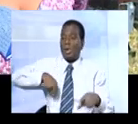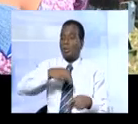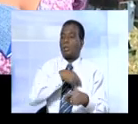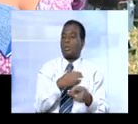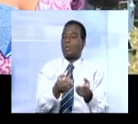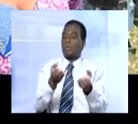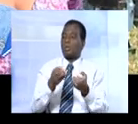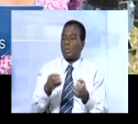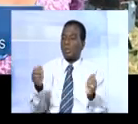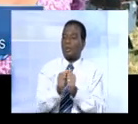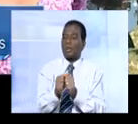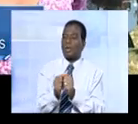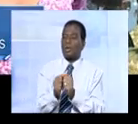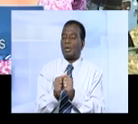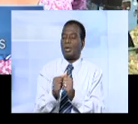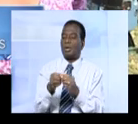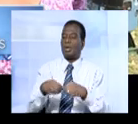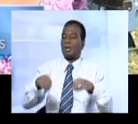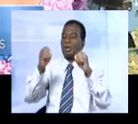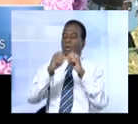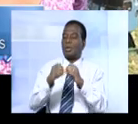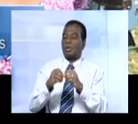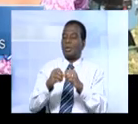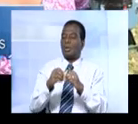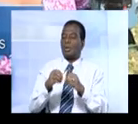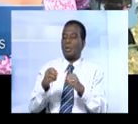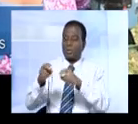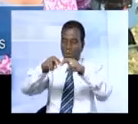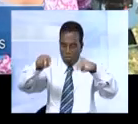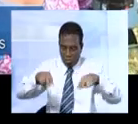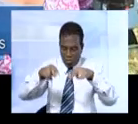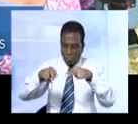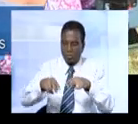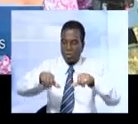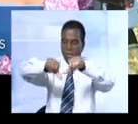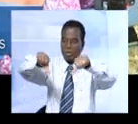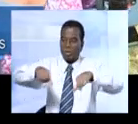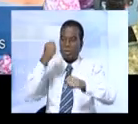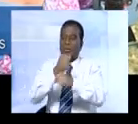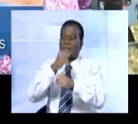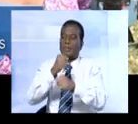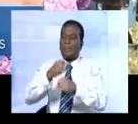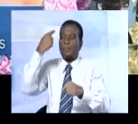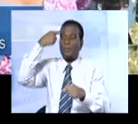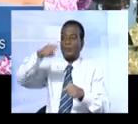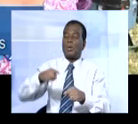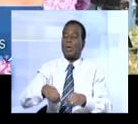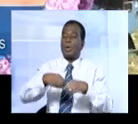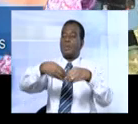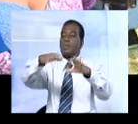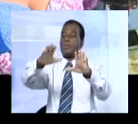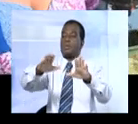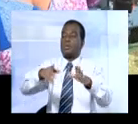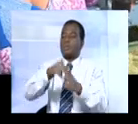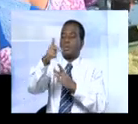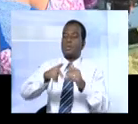entendons avec les organismes d'État appropriés, de recherche scientifique, travailler afin de relancer le